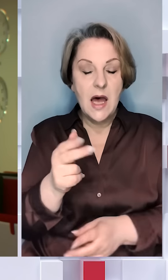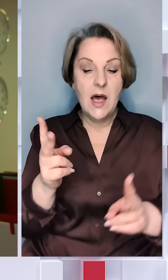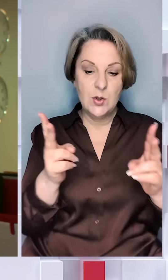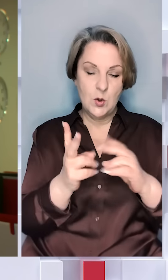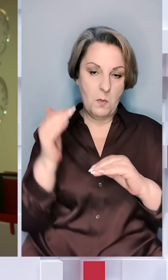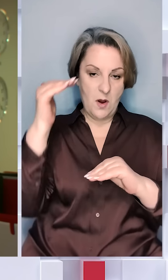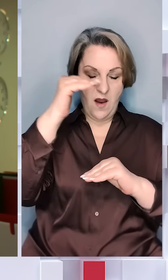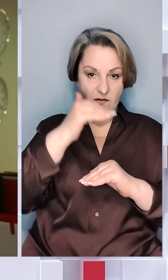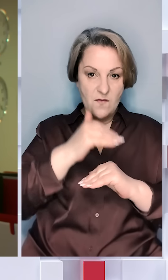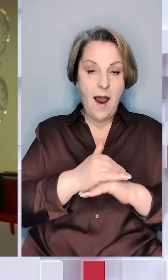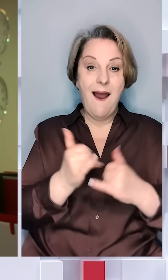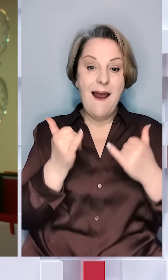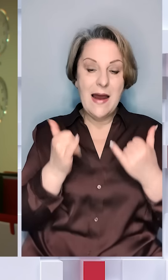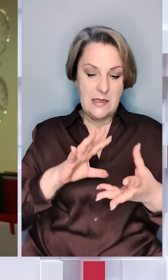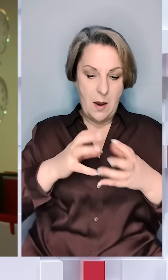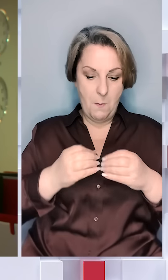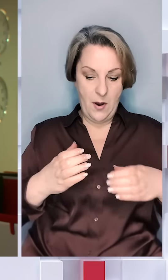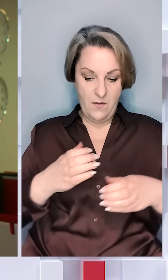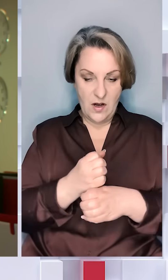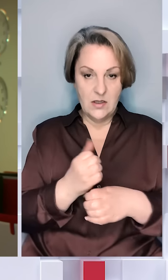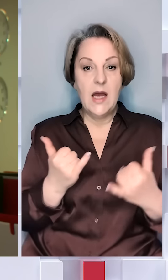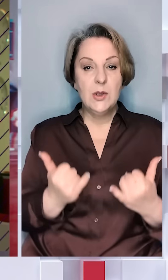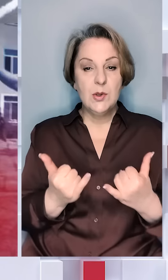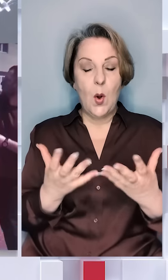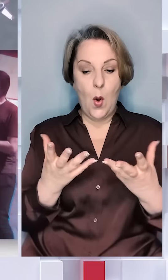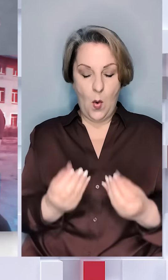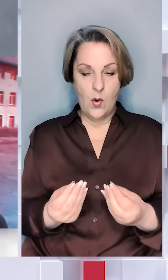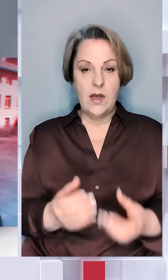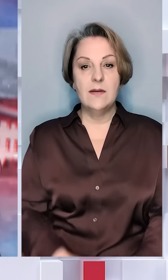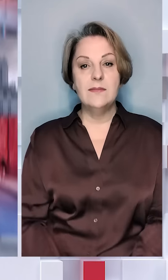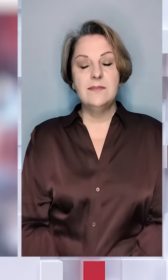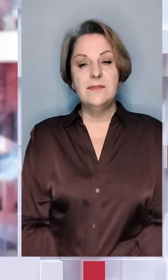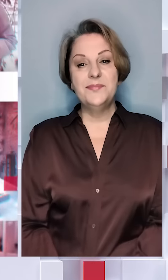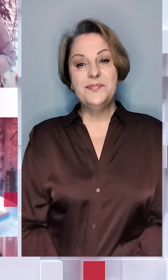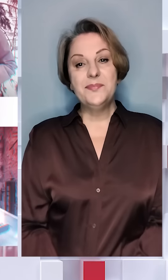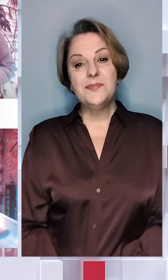зустрінемось о 19:30. Ну а наразі підсумки цього дня.